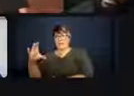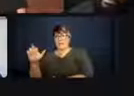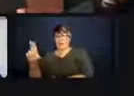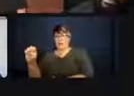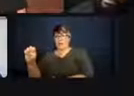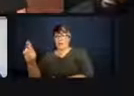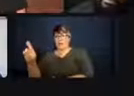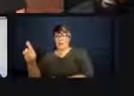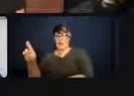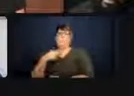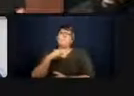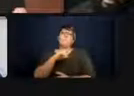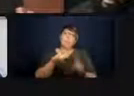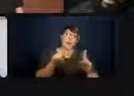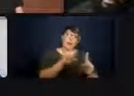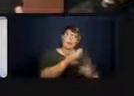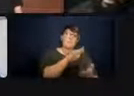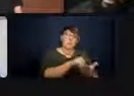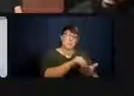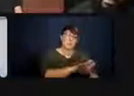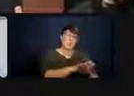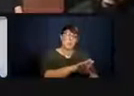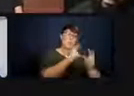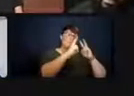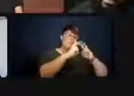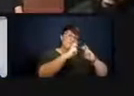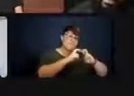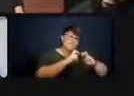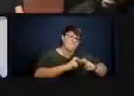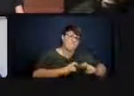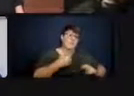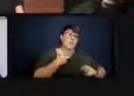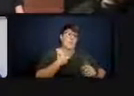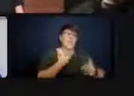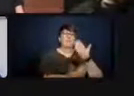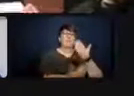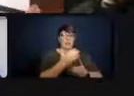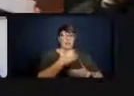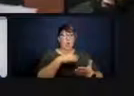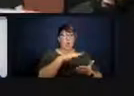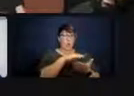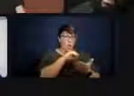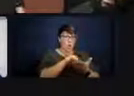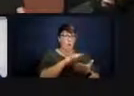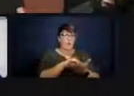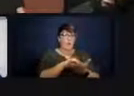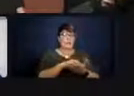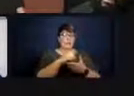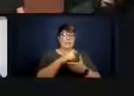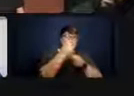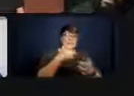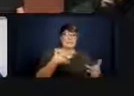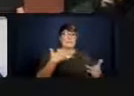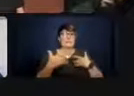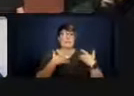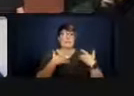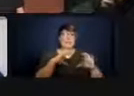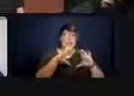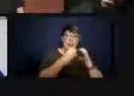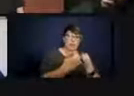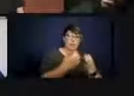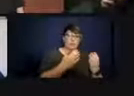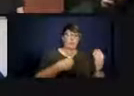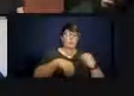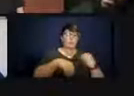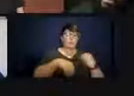بأن الطلبة في المدارس المتوسطة يستطيعون يختارون المهنة التي يودون أن